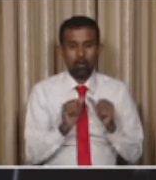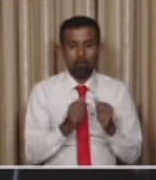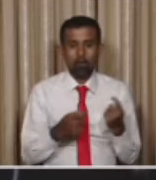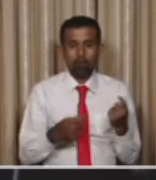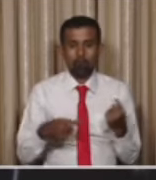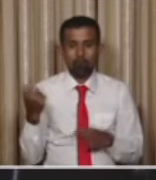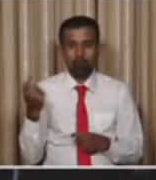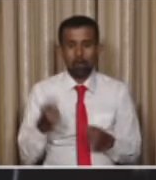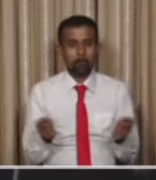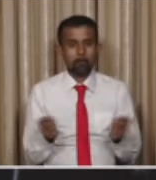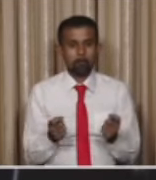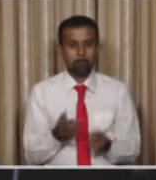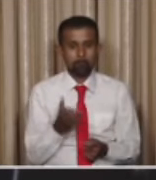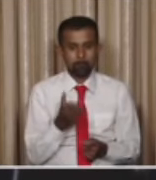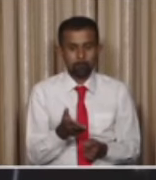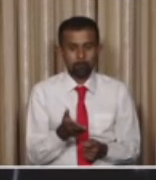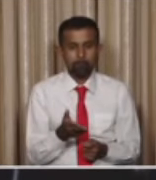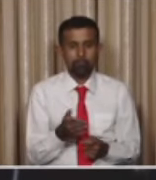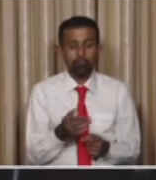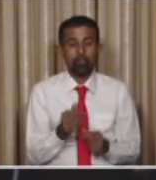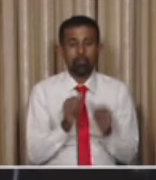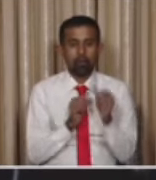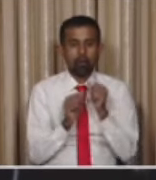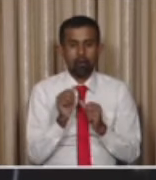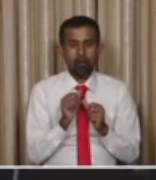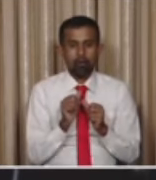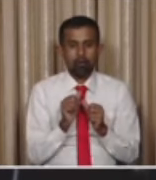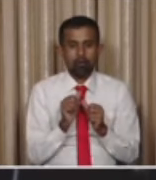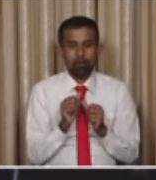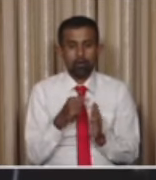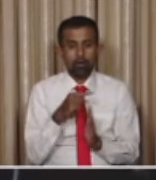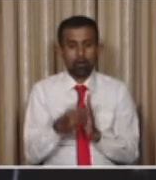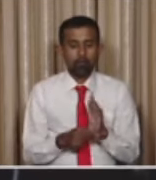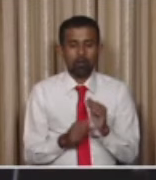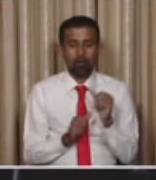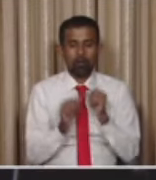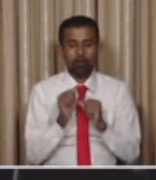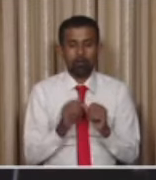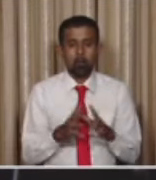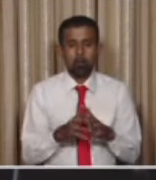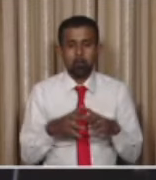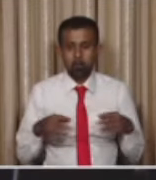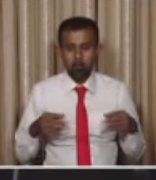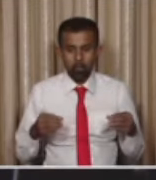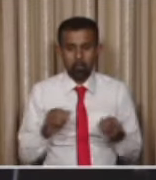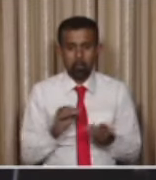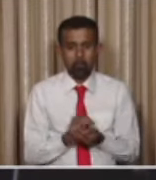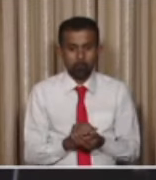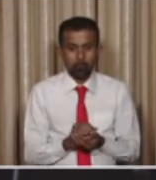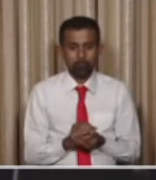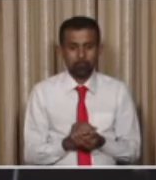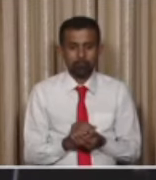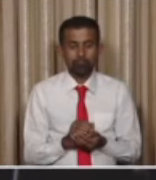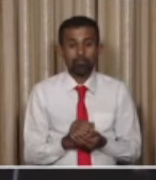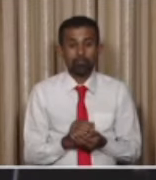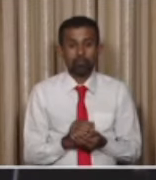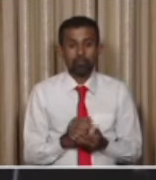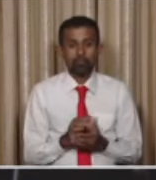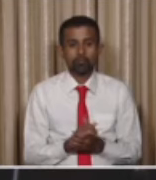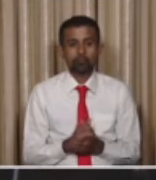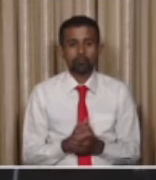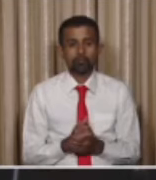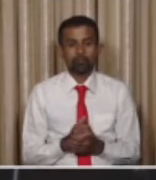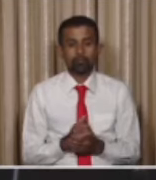විකුණන විලංසල් තියෙනවා. ඒ වගේම තමයි ඖෂධ දේශීය ඖෂධ උපකරණ තියෙනවා. එවගේම තමයි ගරු